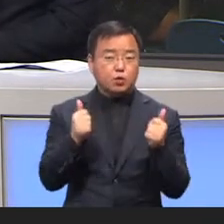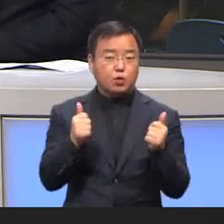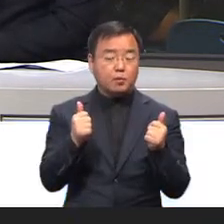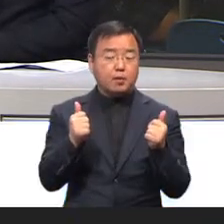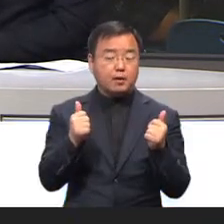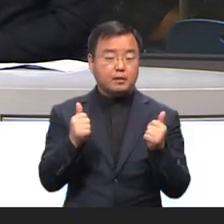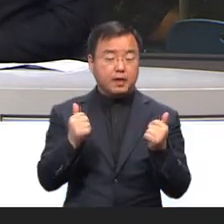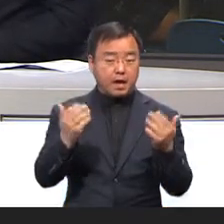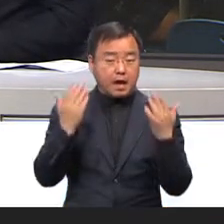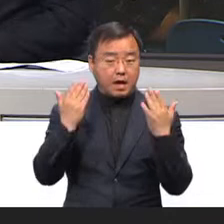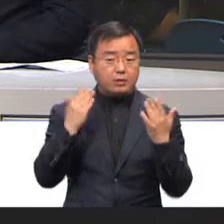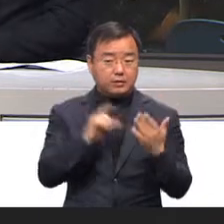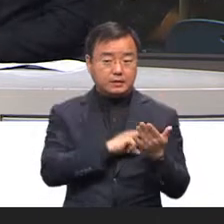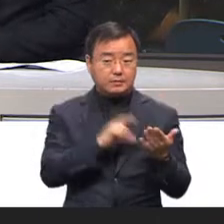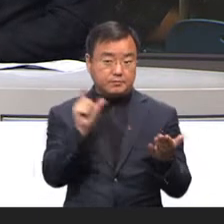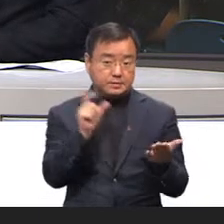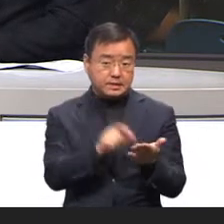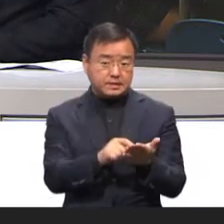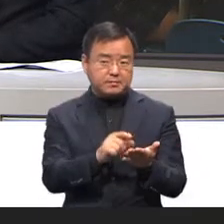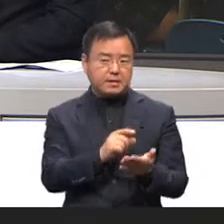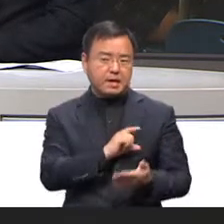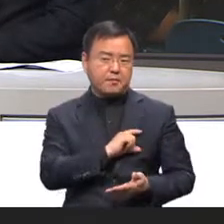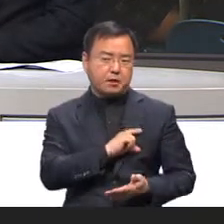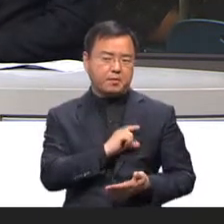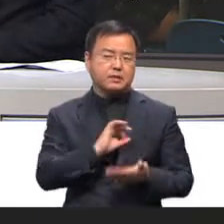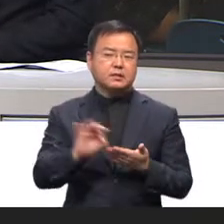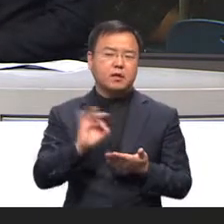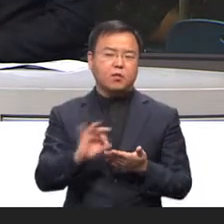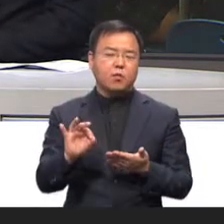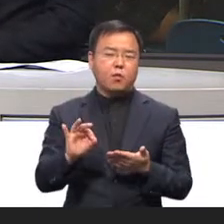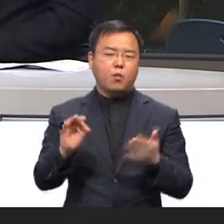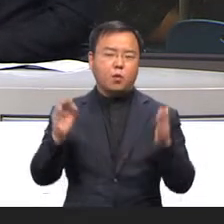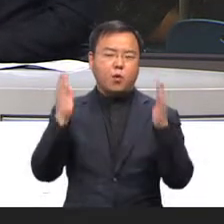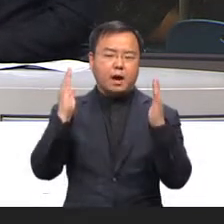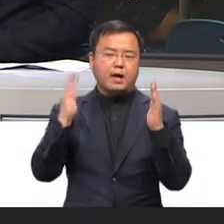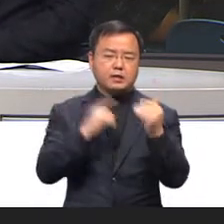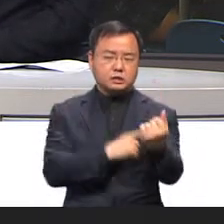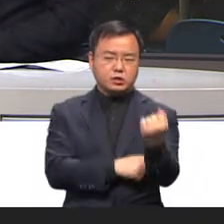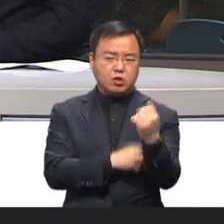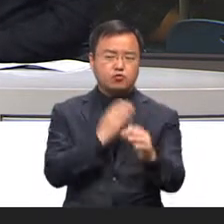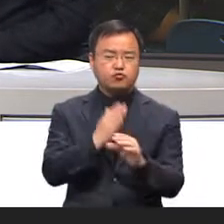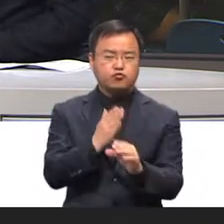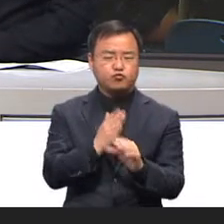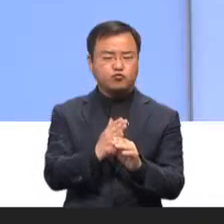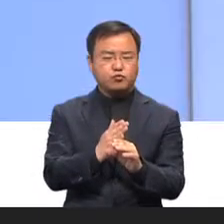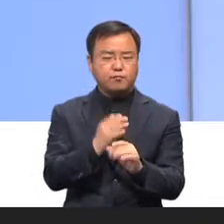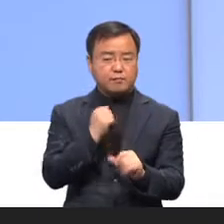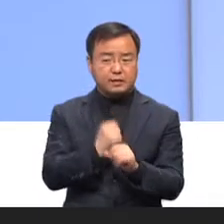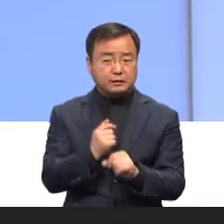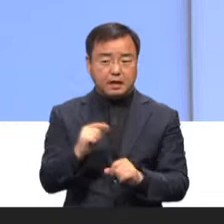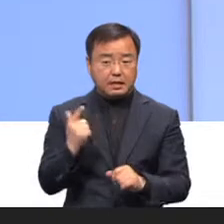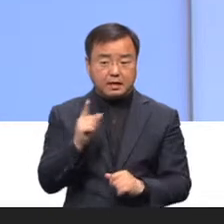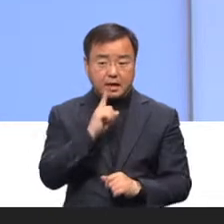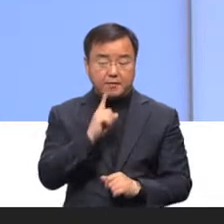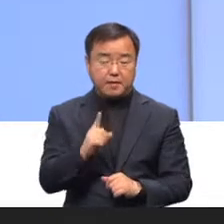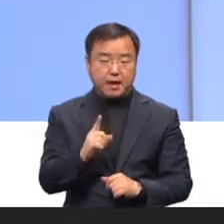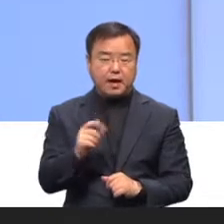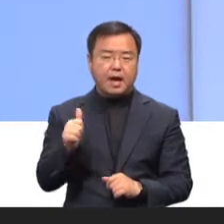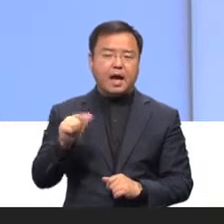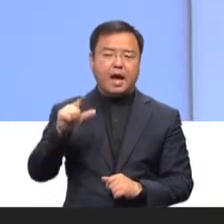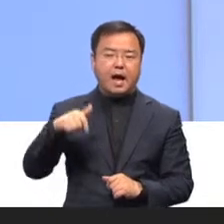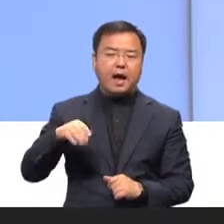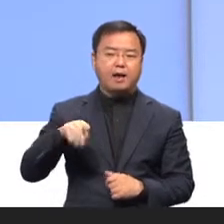적힌 명찰을 사용하는 것은 아무래도 학벌 주위를 좀 조장한다 이런 얘기가 나왔죠 그렇습니다 학벌 없는 사회를 위한 시민모임 이나